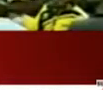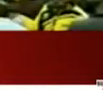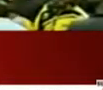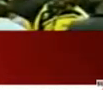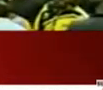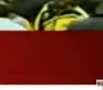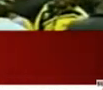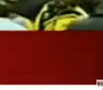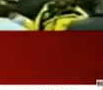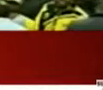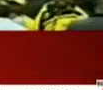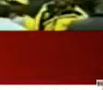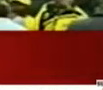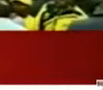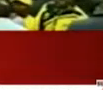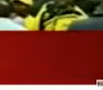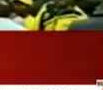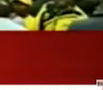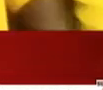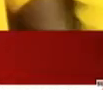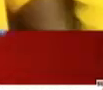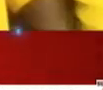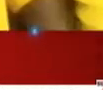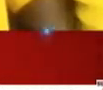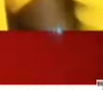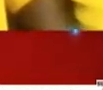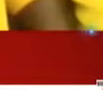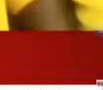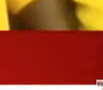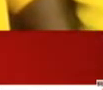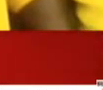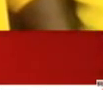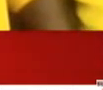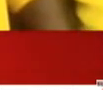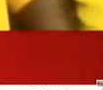UDA kazi ni kazi. Asante sana na Mungu awabariki. Asante sana shangazi wa